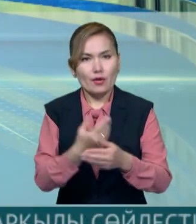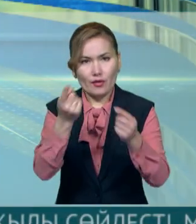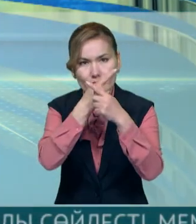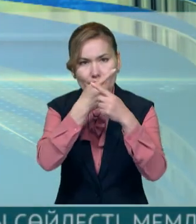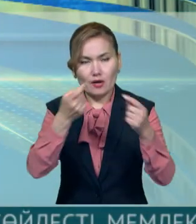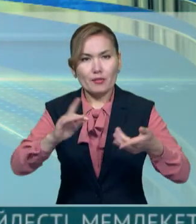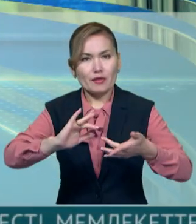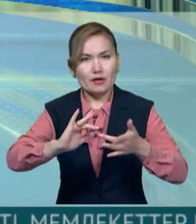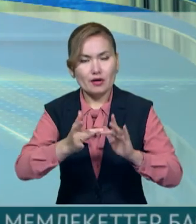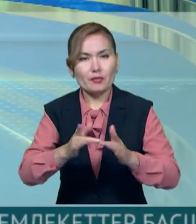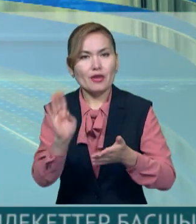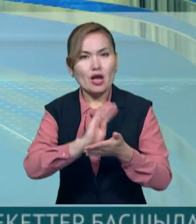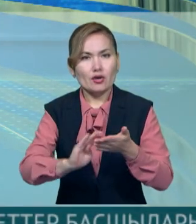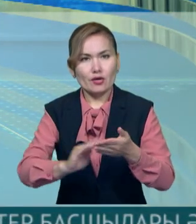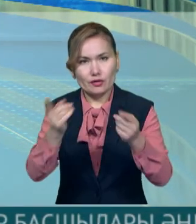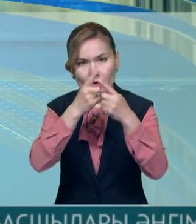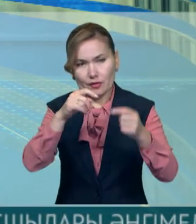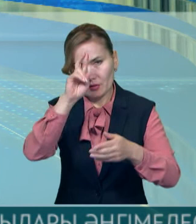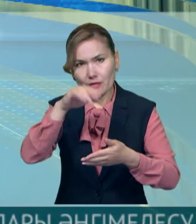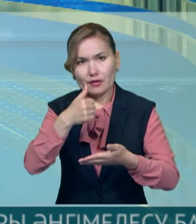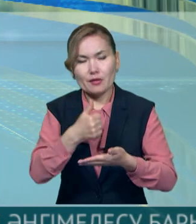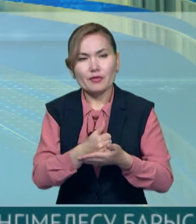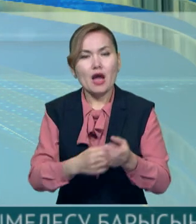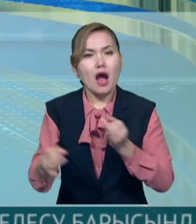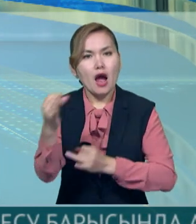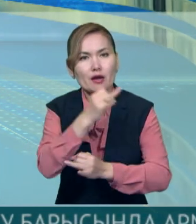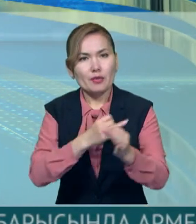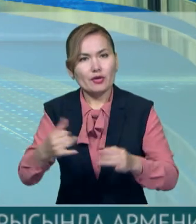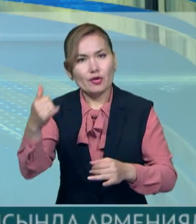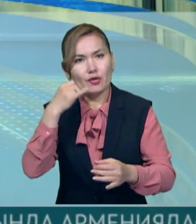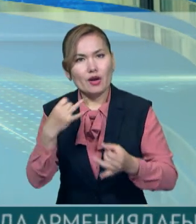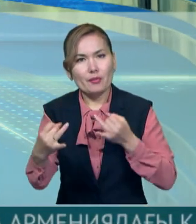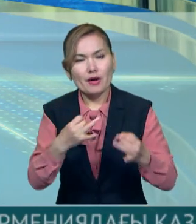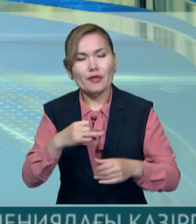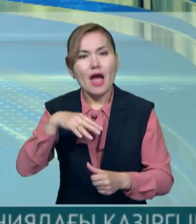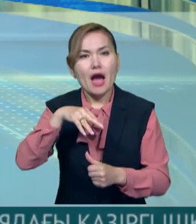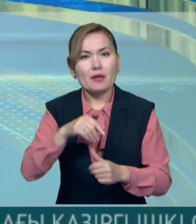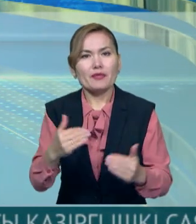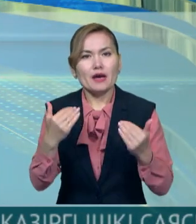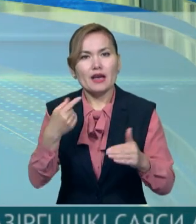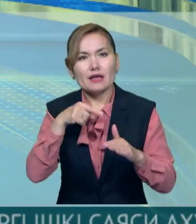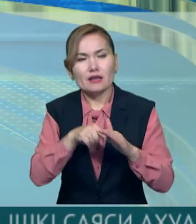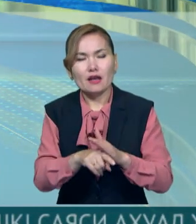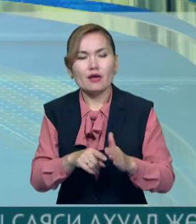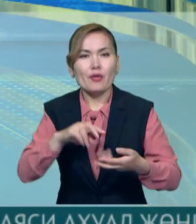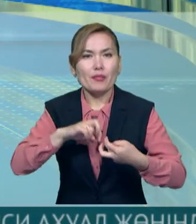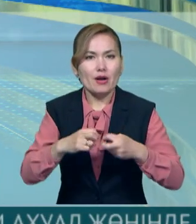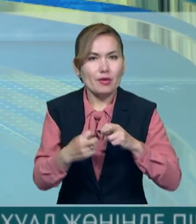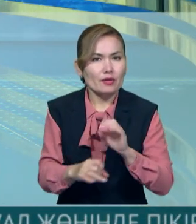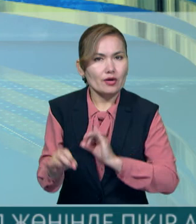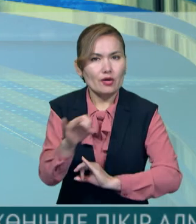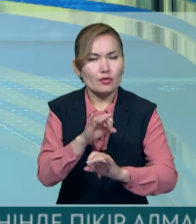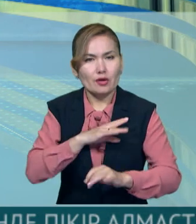ресми сайтына шақты. Мемлекеттер басшылары әңгімелесу барысында Армениядағы қазіргі ішкі саяси ахуал жөнінде пікір